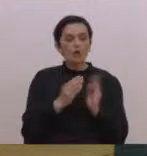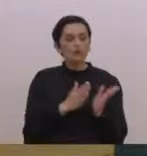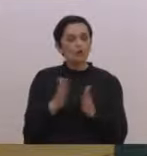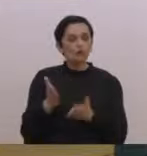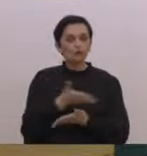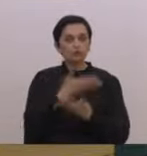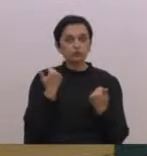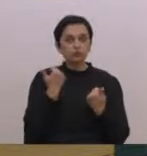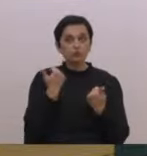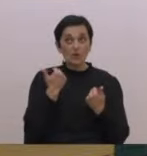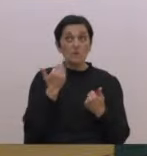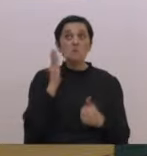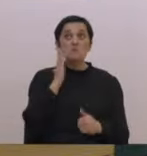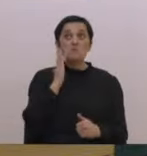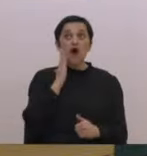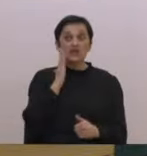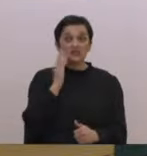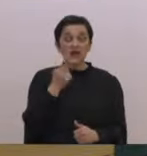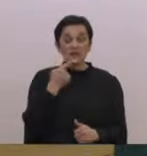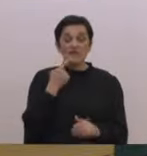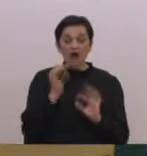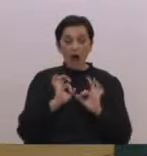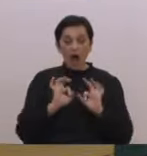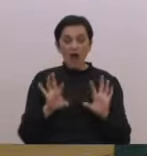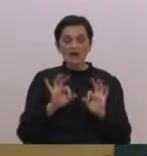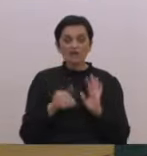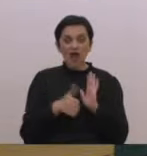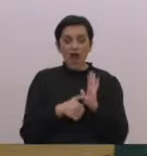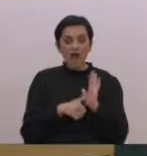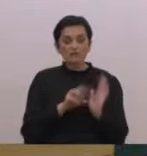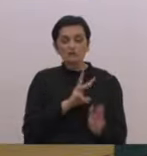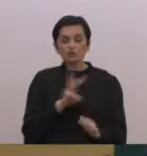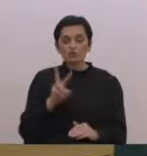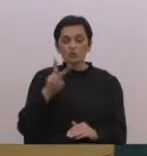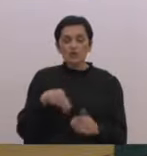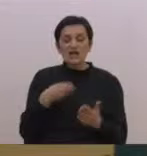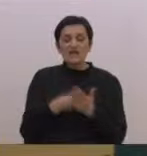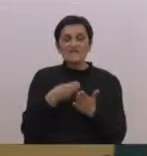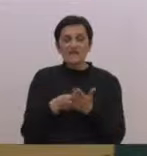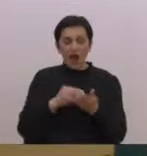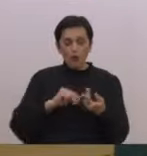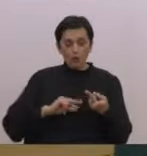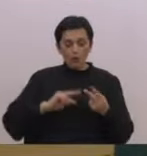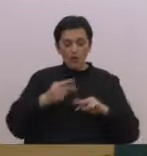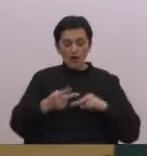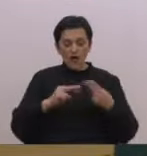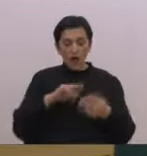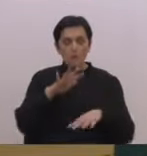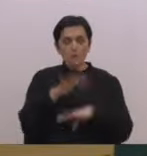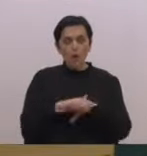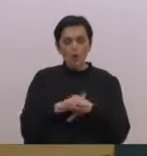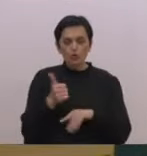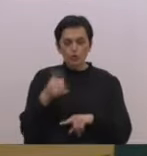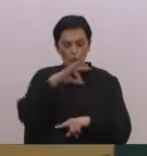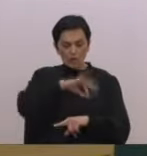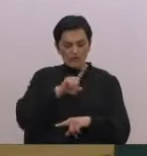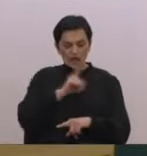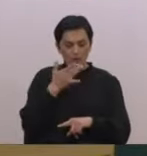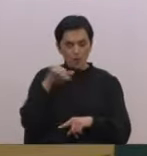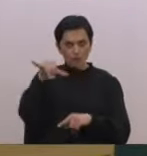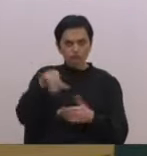მოაგვარეთ იქნებ მართლა ვამბობ ახსენით 600 მილიონი ლარი ვალუტის გადახურდაებაში ბანკებმა როგორ მოიგო რა პოლიტიკა გაქვთ